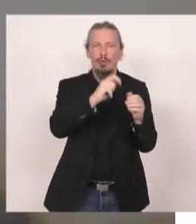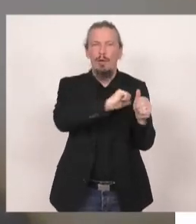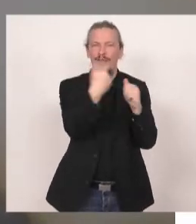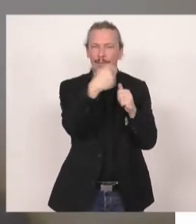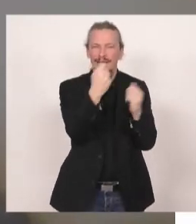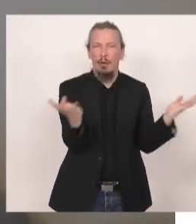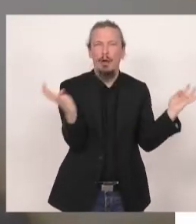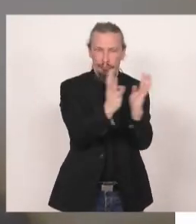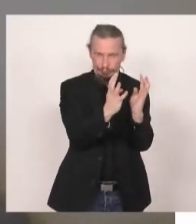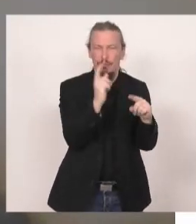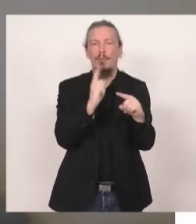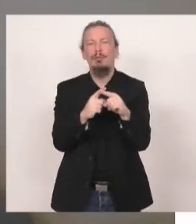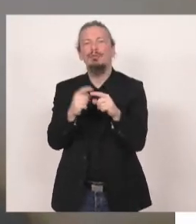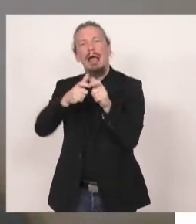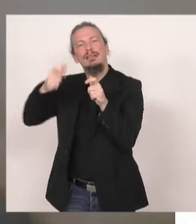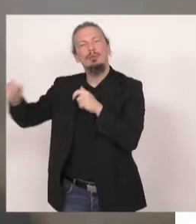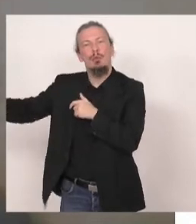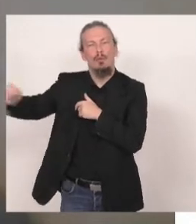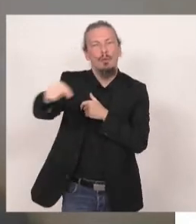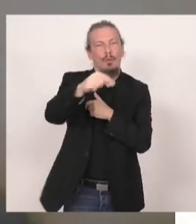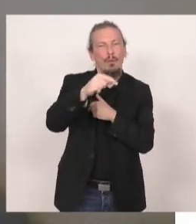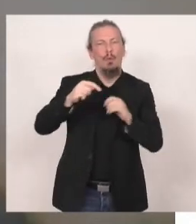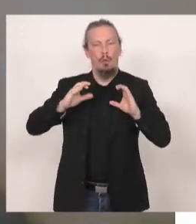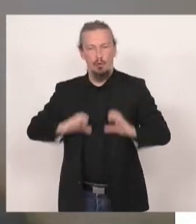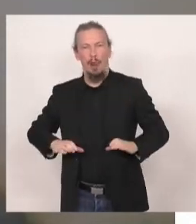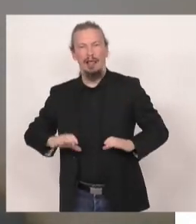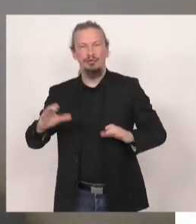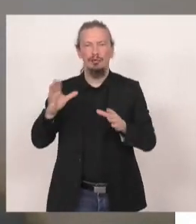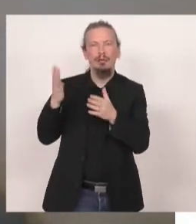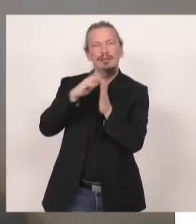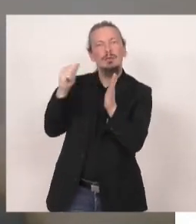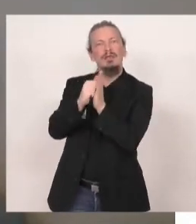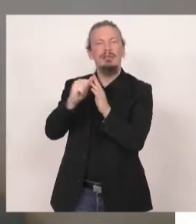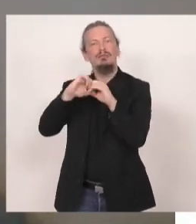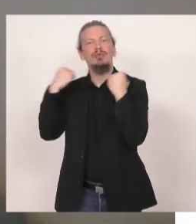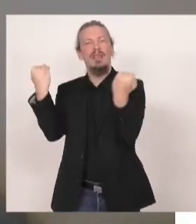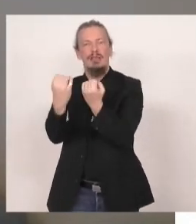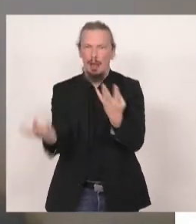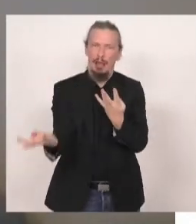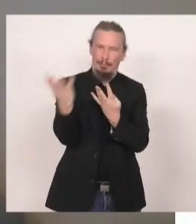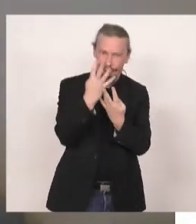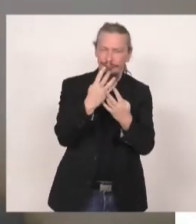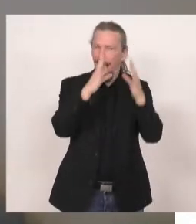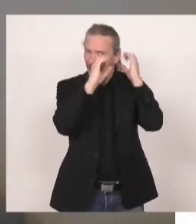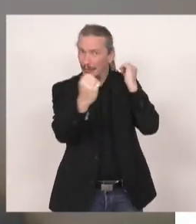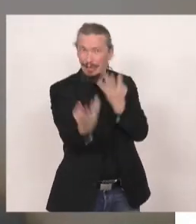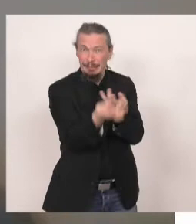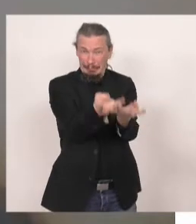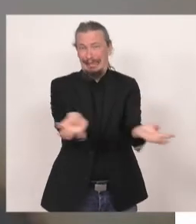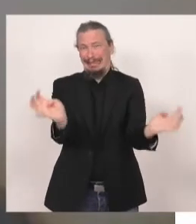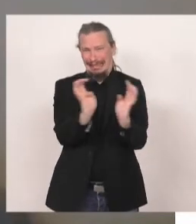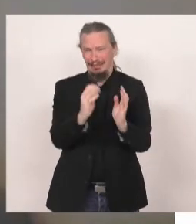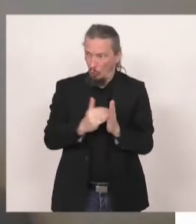concernés et les acteurs institutionnels et un collège miroir représentant la société civile et le monde académique, est-elle toujours